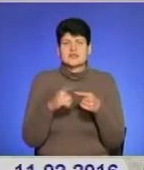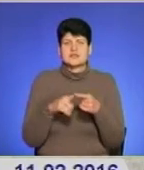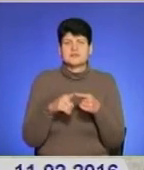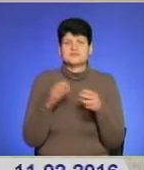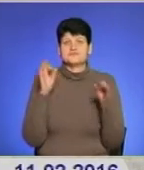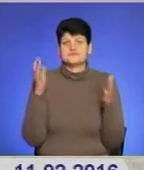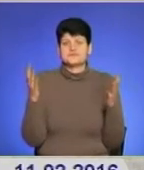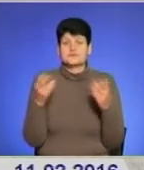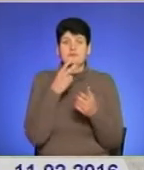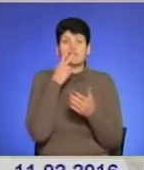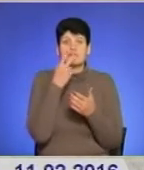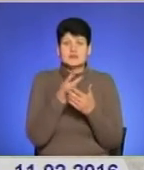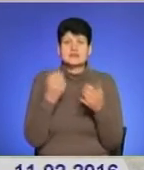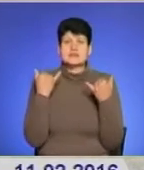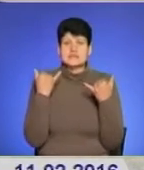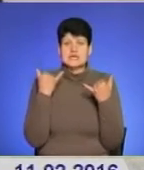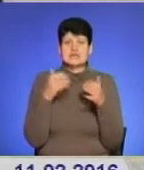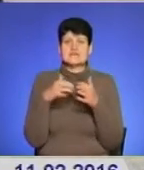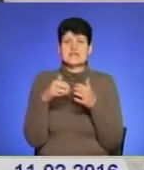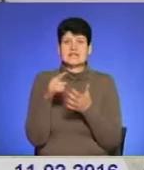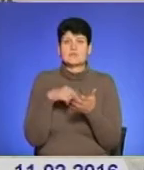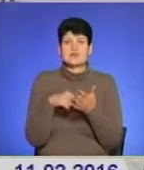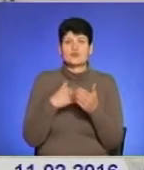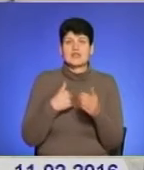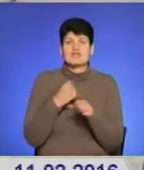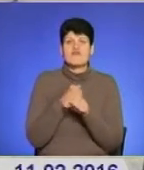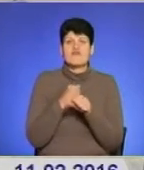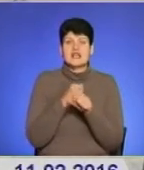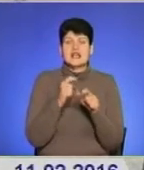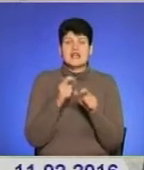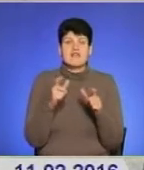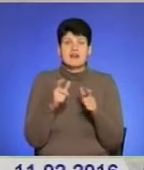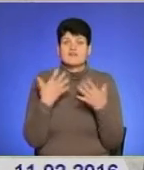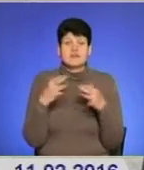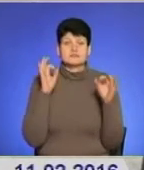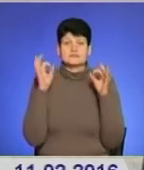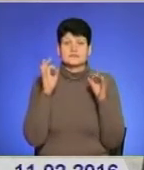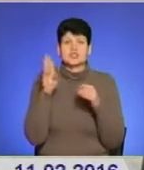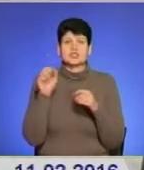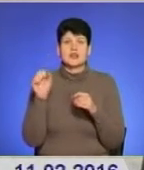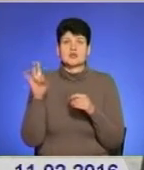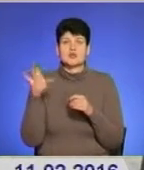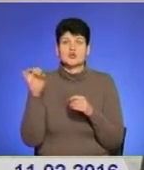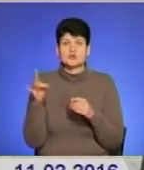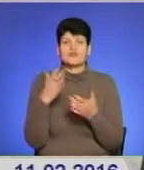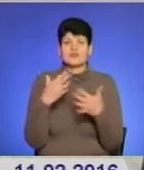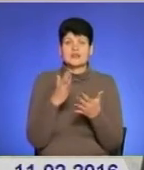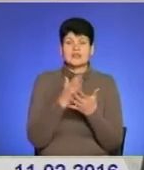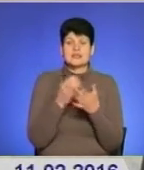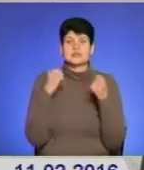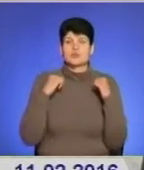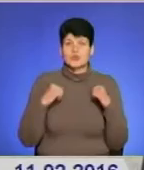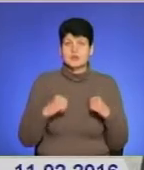Ви подивіться, зараз навіть в середмісті в нас в кафе вже не грає в шансон, вже грає спокійна, інструментальна, гарна